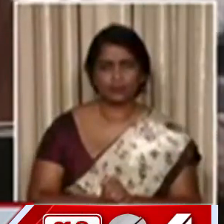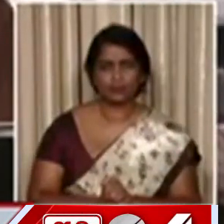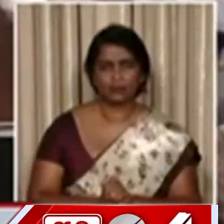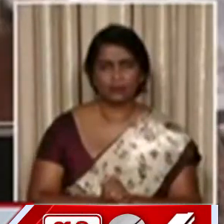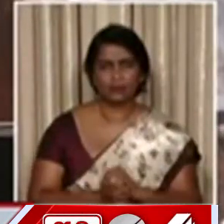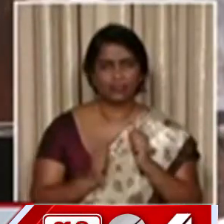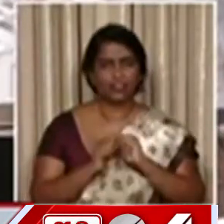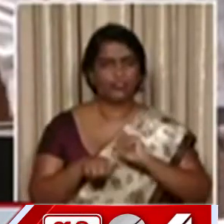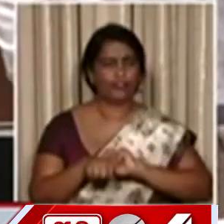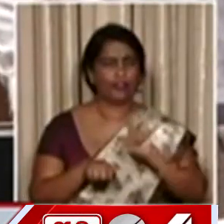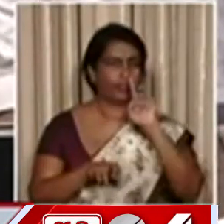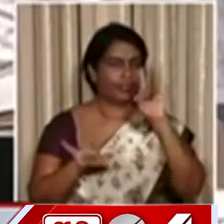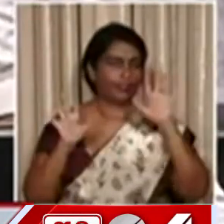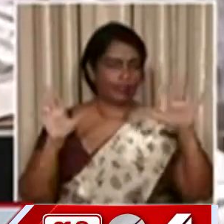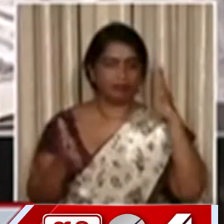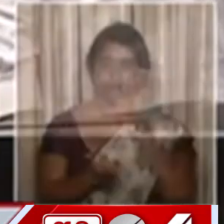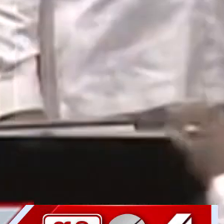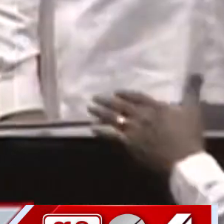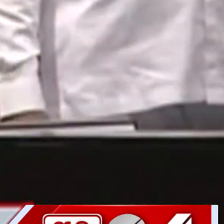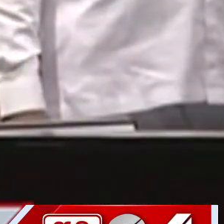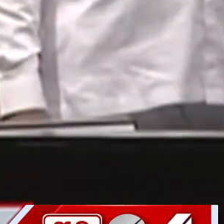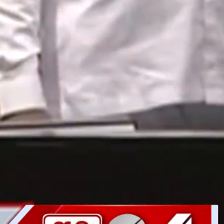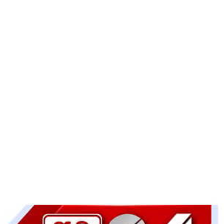සභාවේ කටයුතු විනාඩි 10කට අත්හිටවන